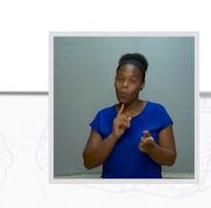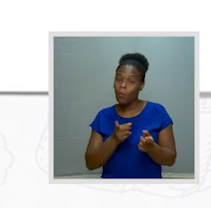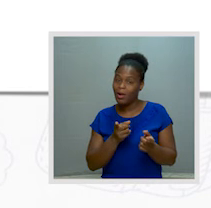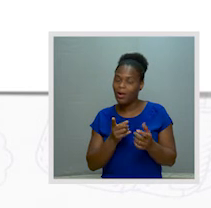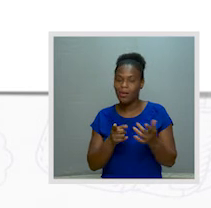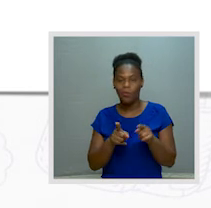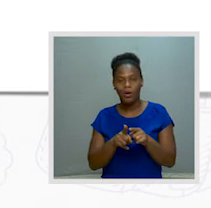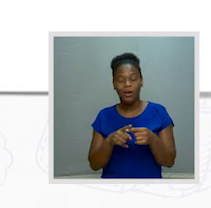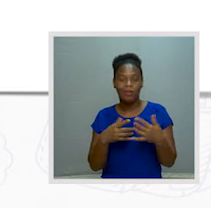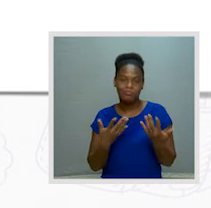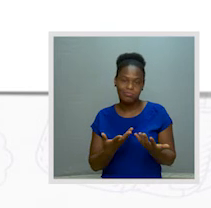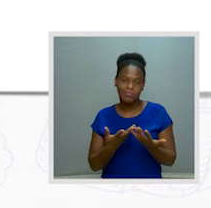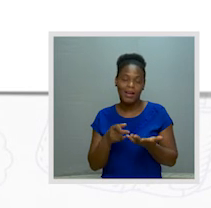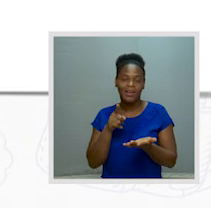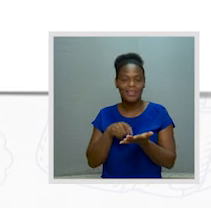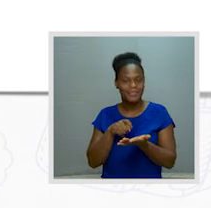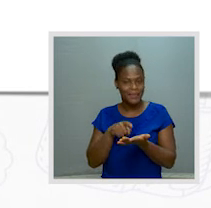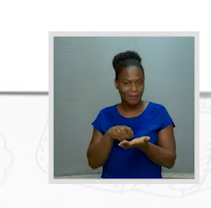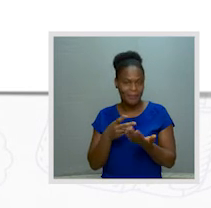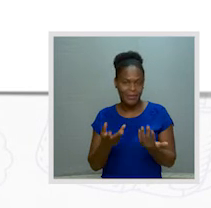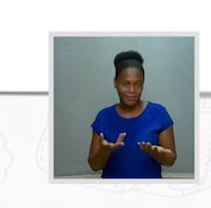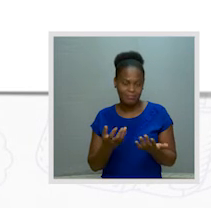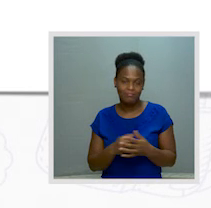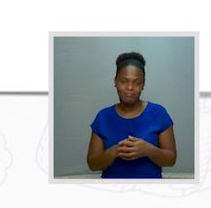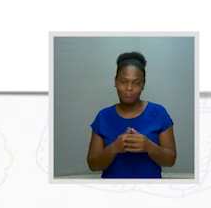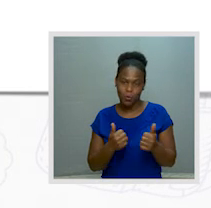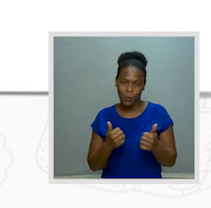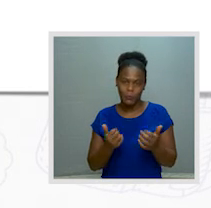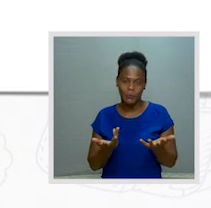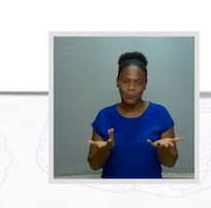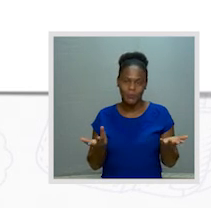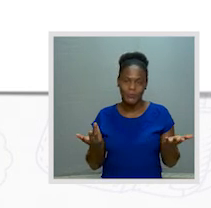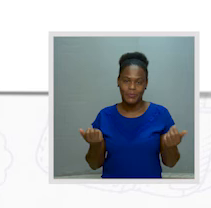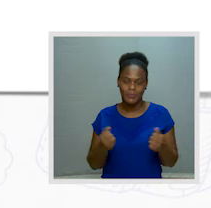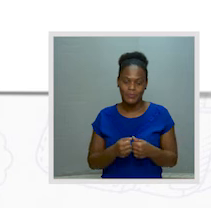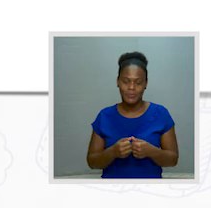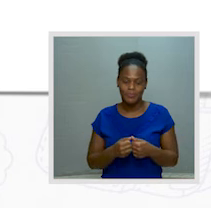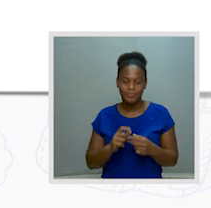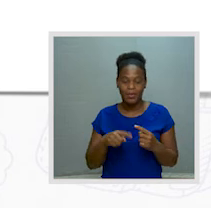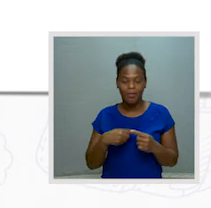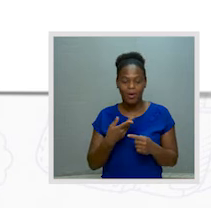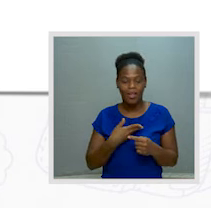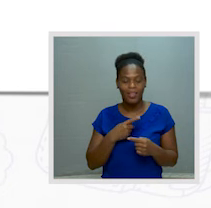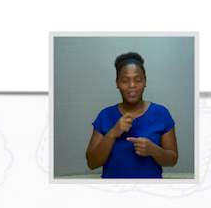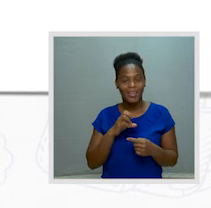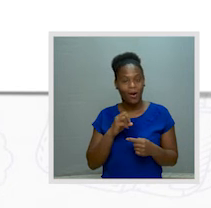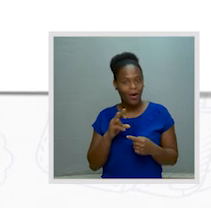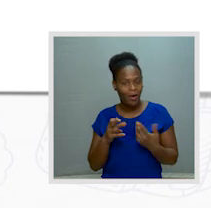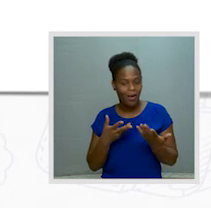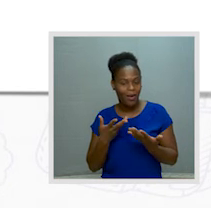remplacer une obligation, nous avons une nécessité. Très bien. Un